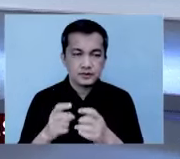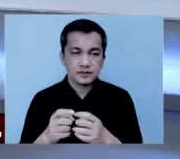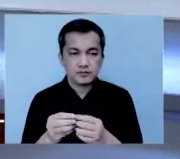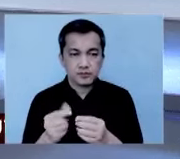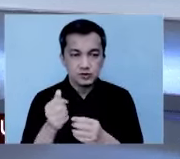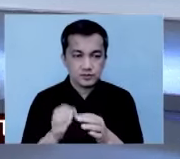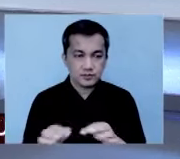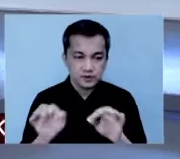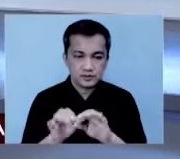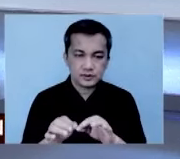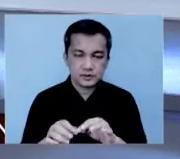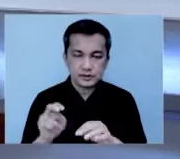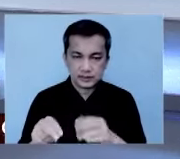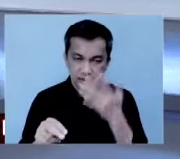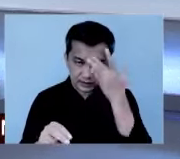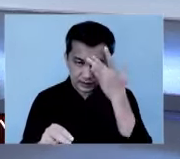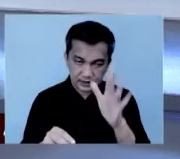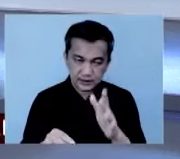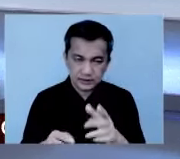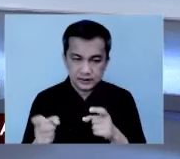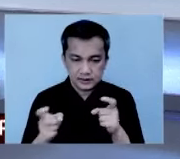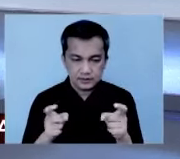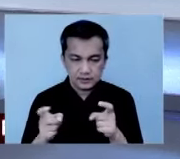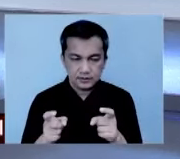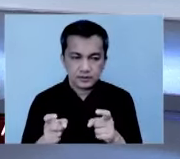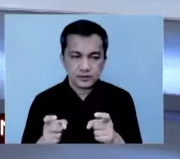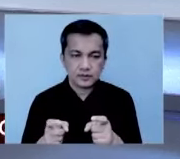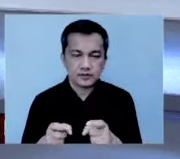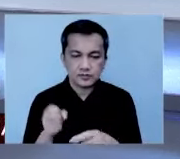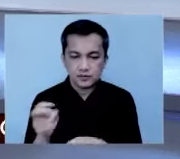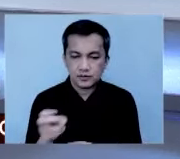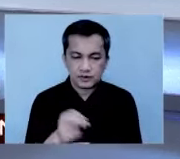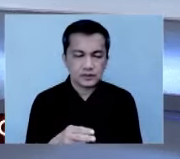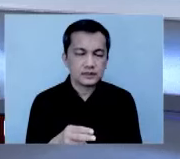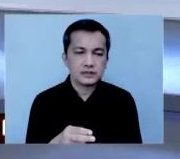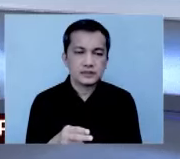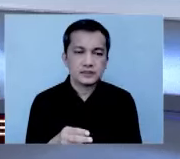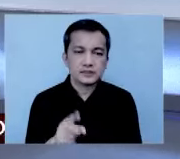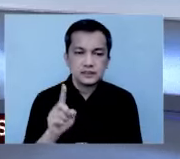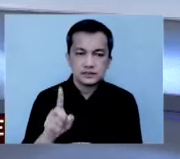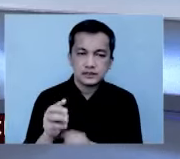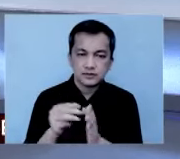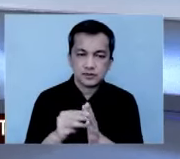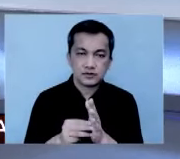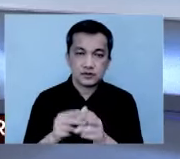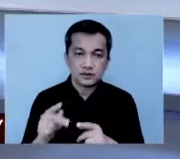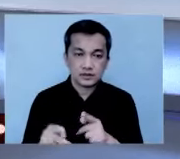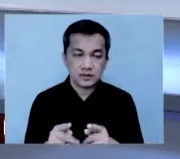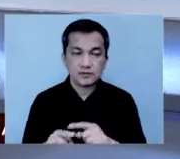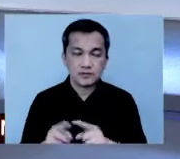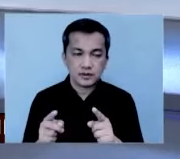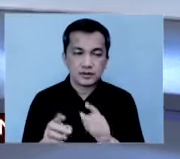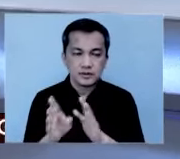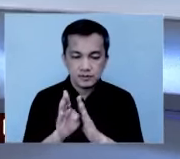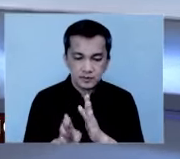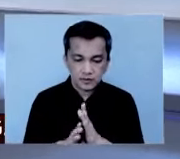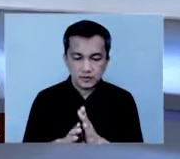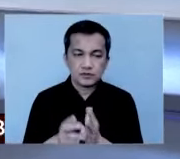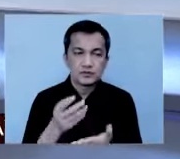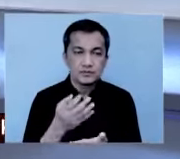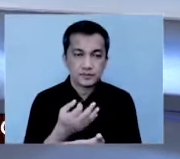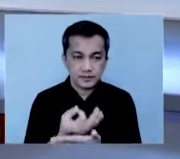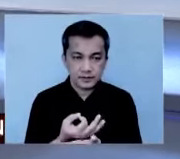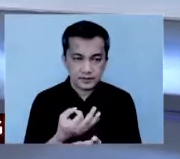niya ng galing sa pagmamanage at pagmamando hindi lamang po ng 1,000,000 katao, kundi ng bilyon-bilyong pera